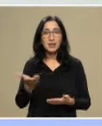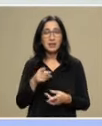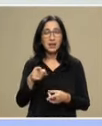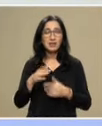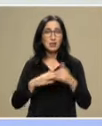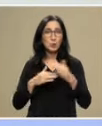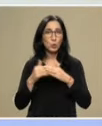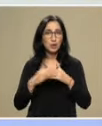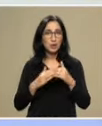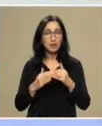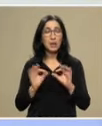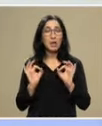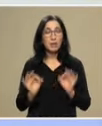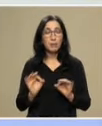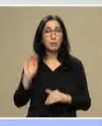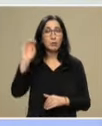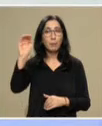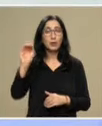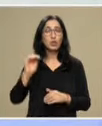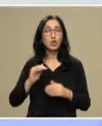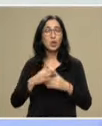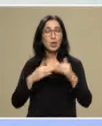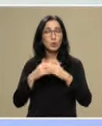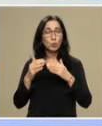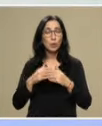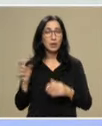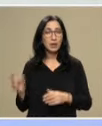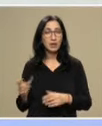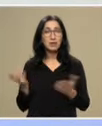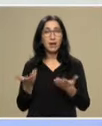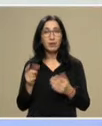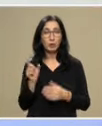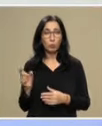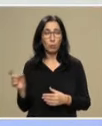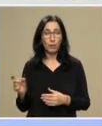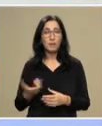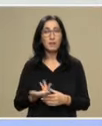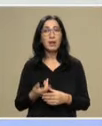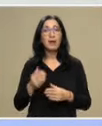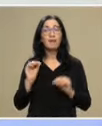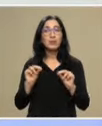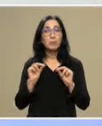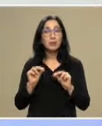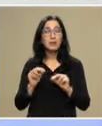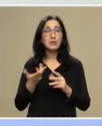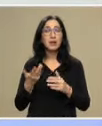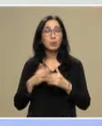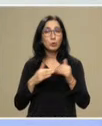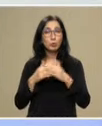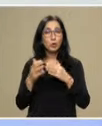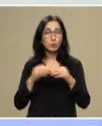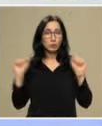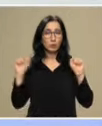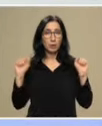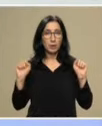тази на строителите. Именно за бъдещи строители става дума в следващия репортаж. Възпитаници на гимназията по строителство и